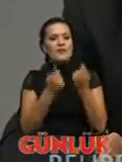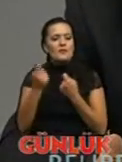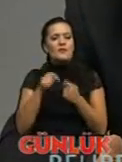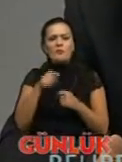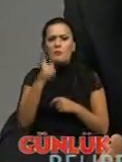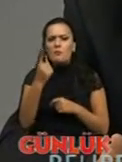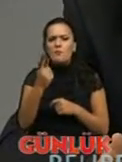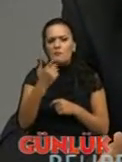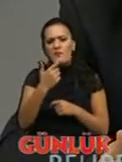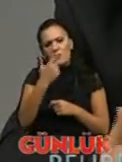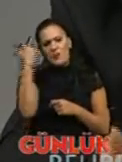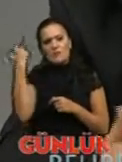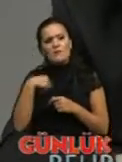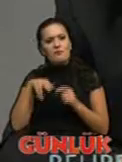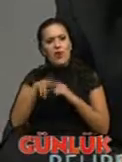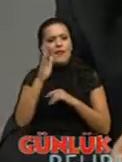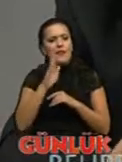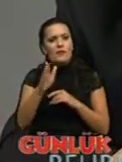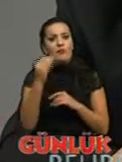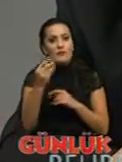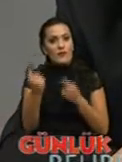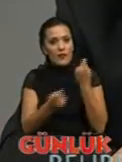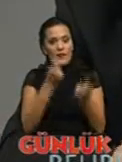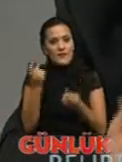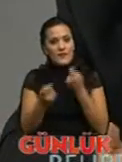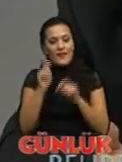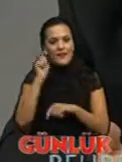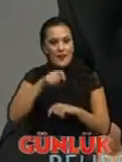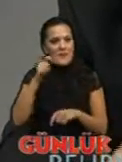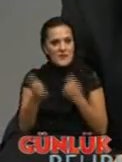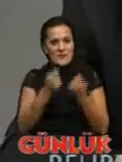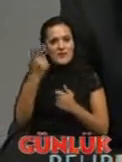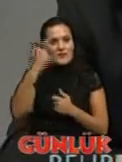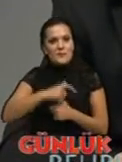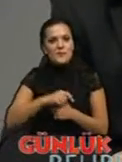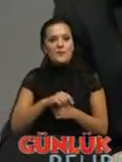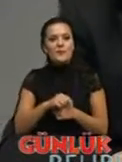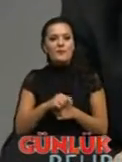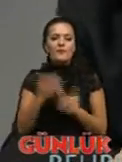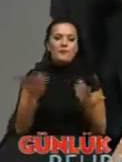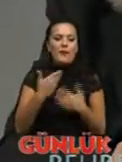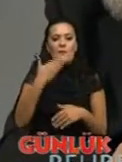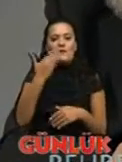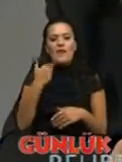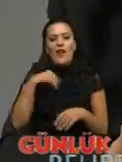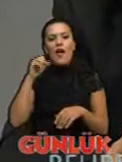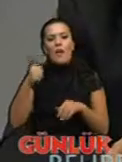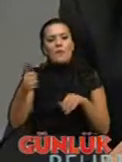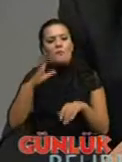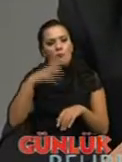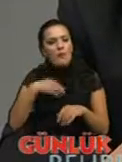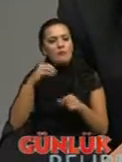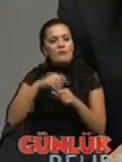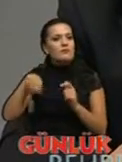bir şansım da yaver gitti. Güzel işler yapmaya kesinlikle, çalıştım. Kesinlikle. Yani mesela yöneticilik falan